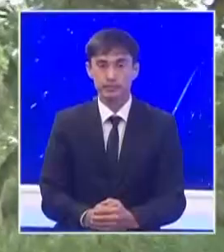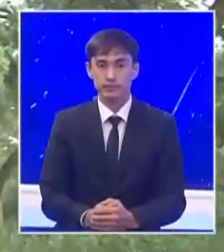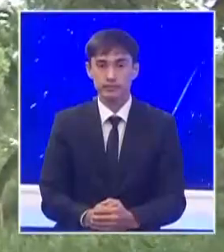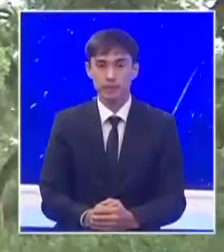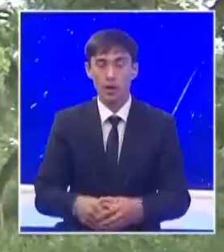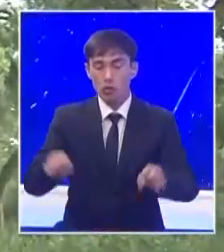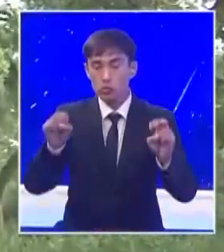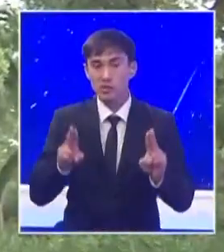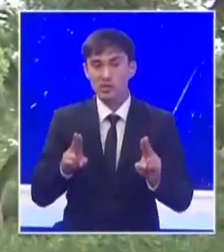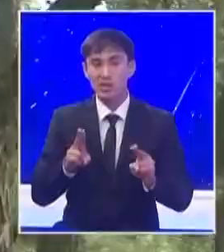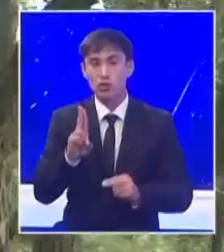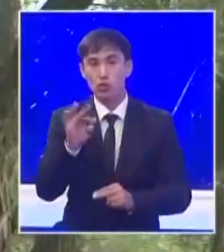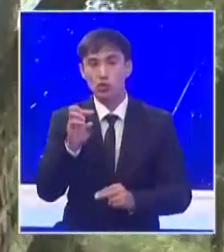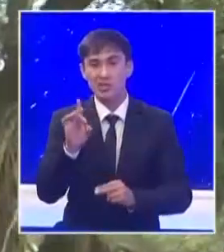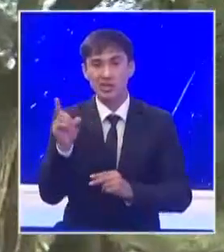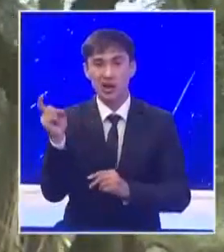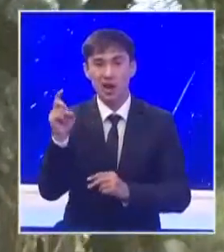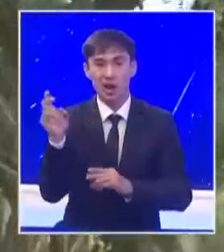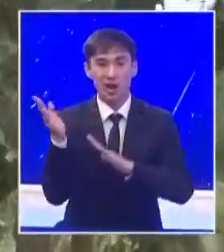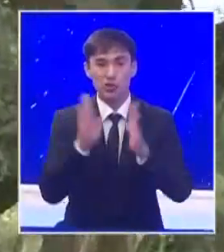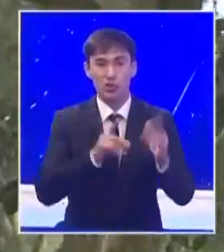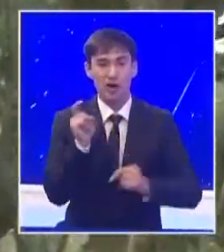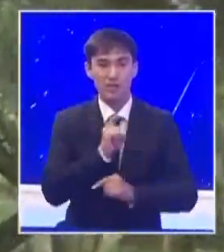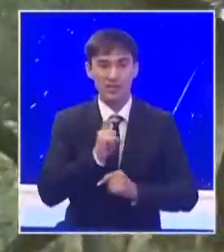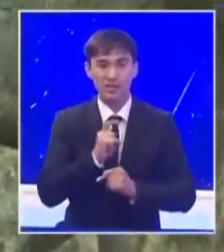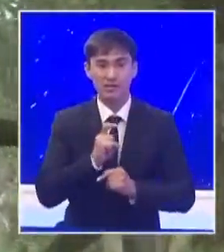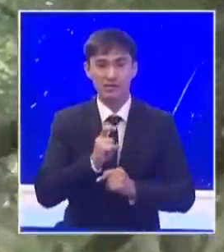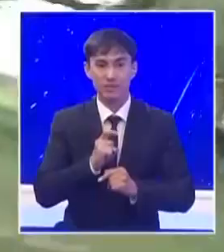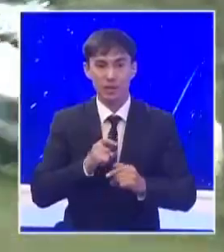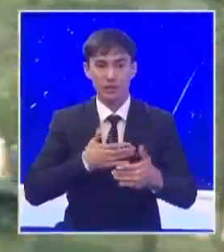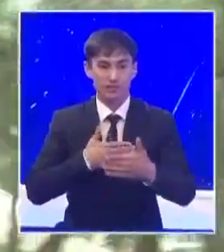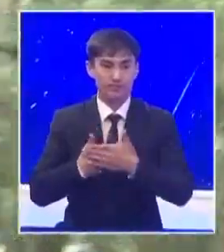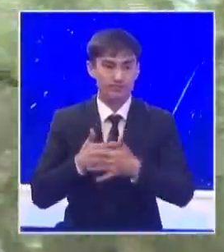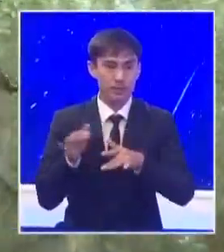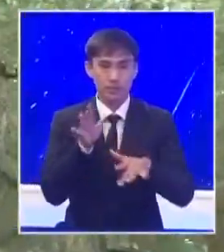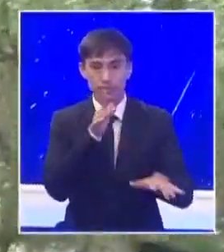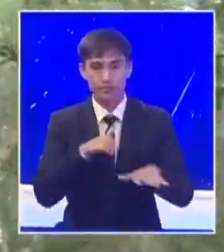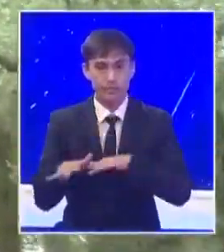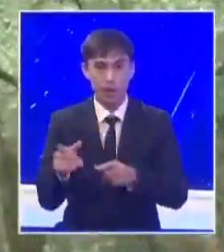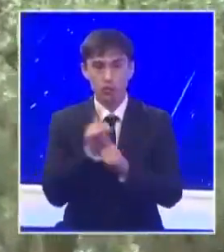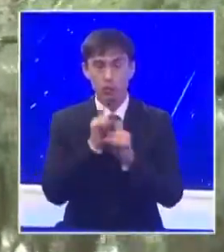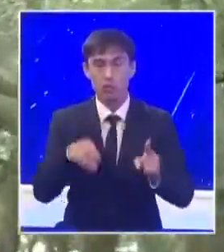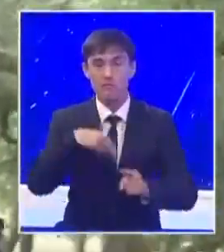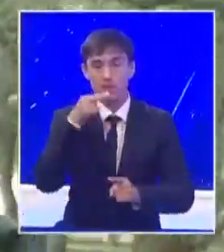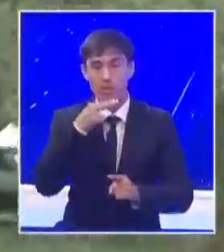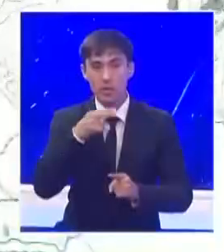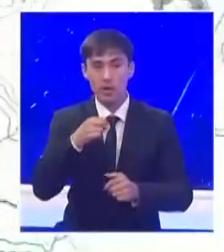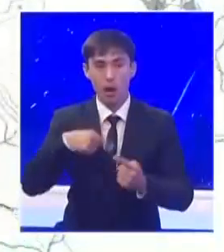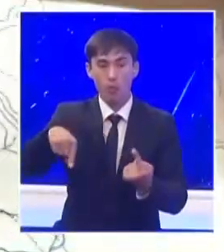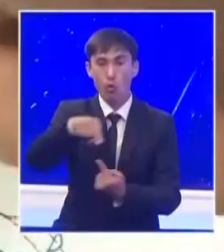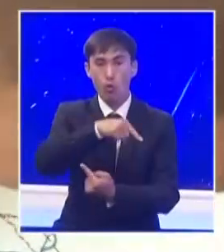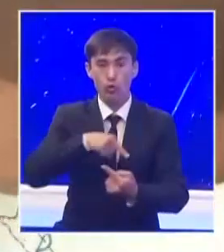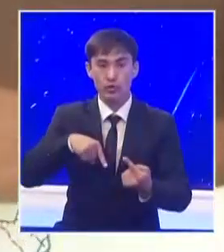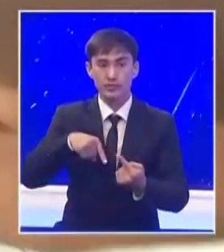У специалистов Куртинского лесного хозяйства горячая пора. С наступлением теплого времени года они с особым вниманием регулярно обходят